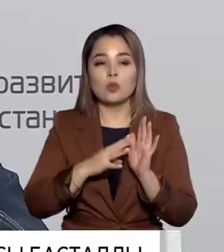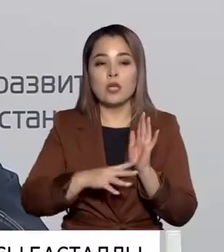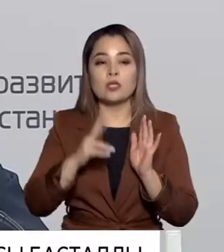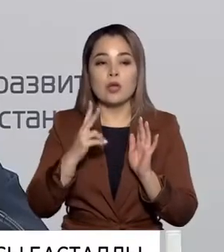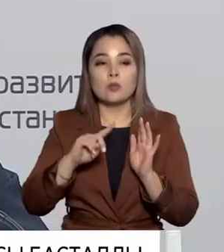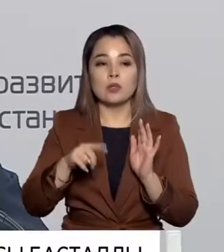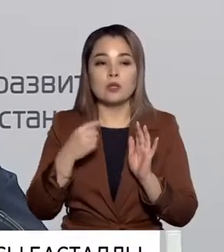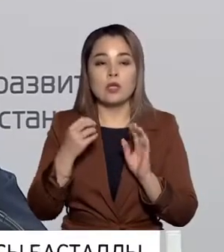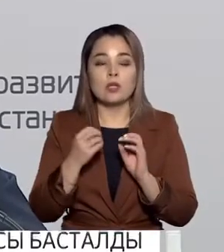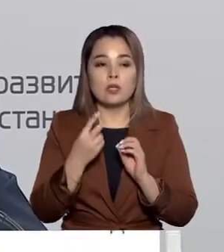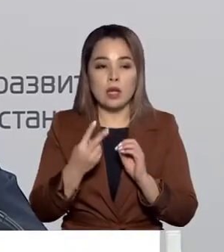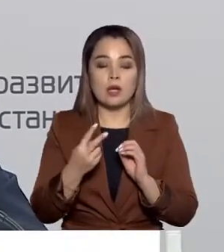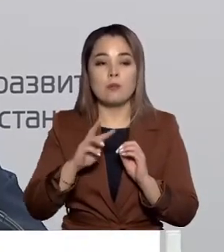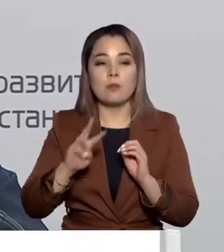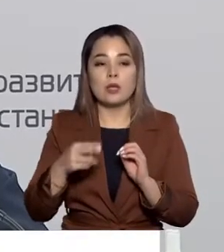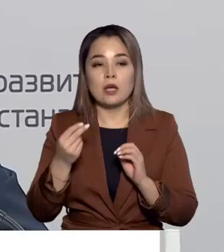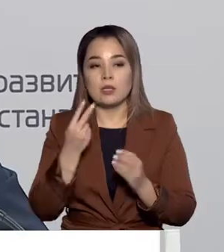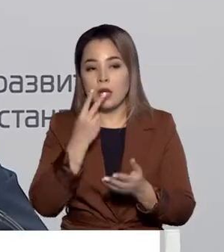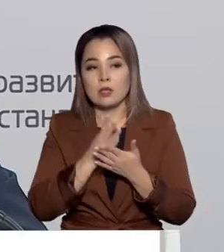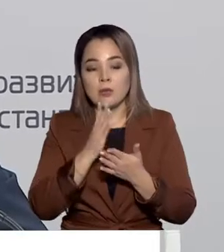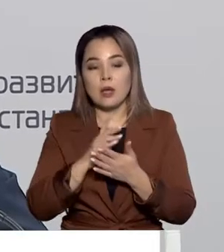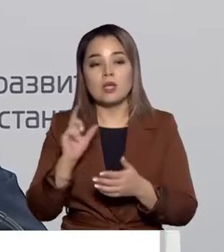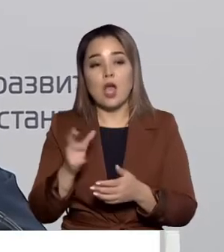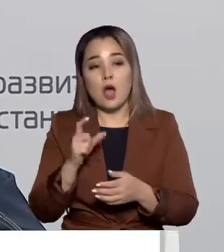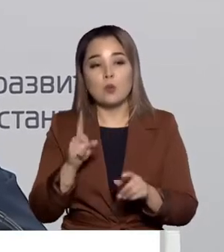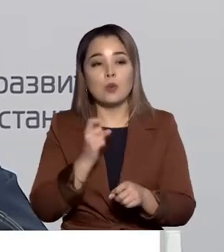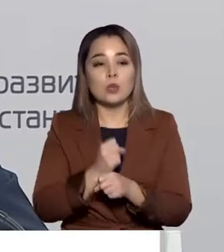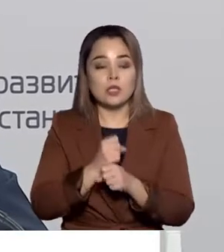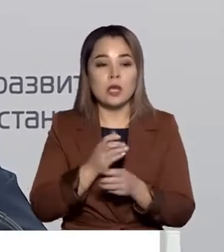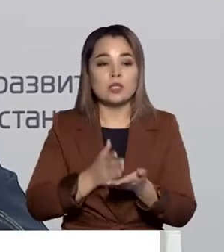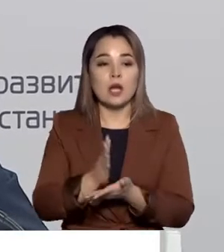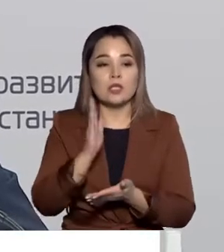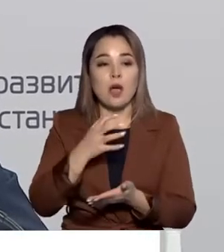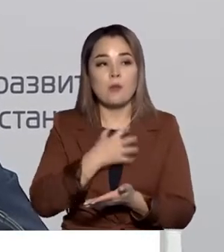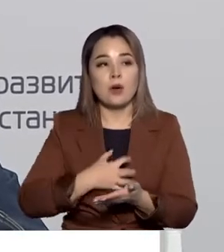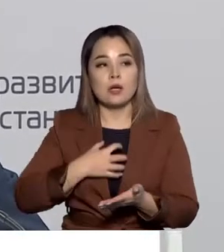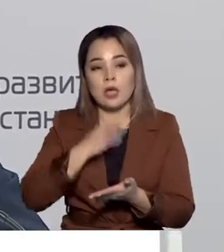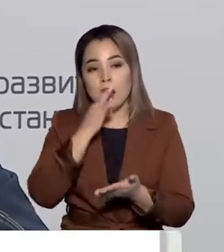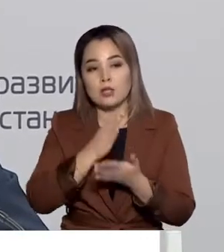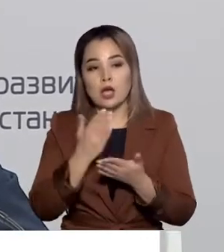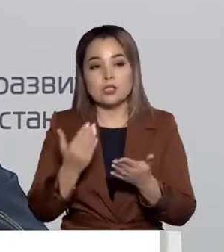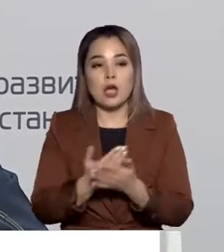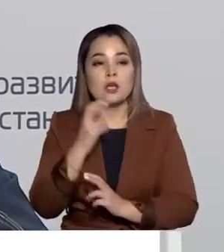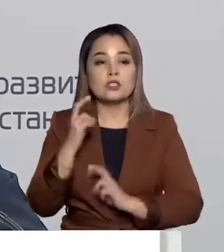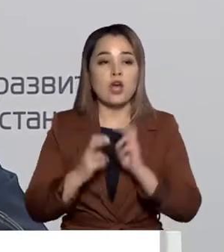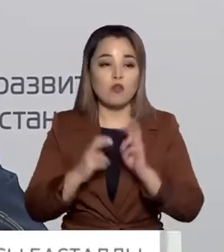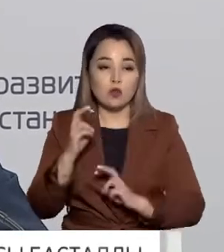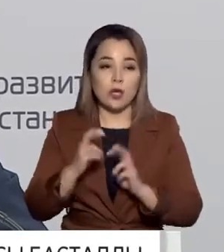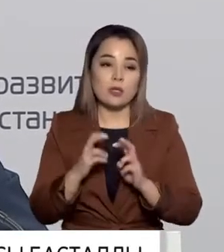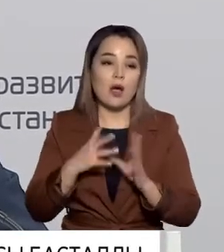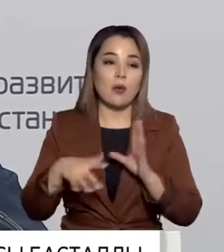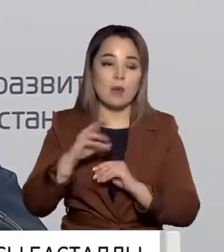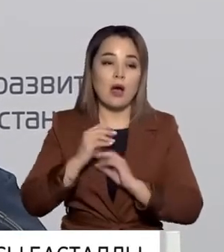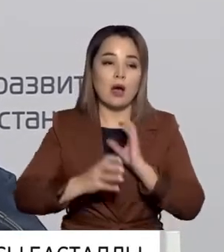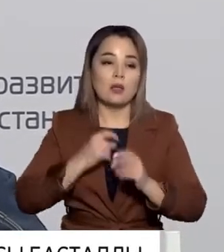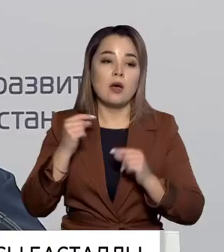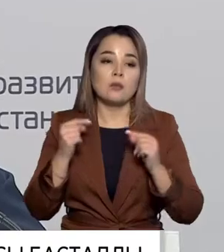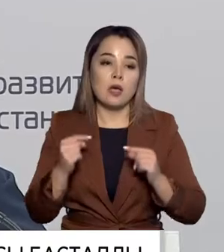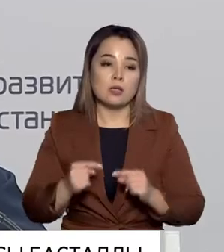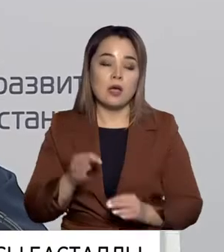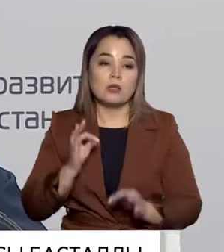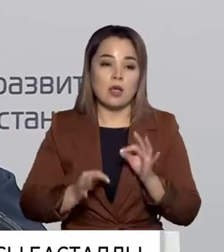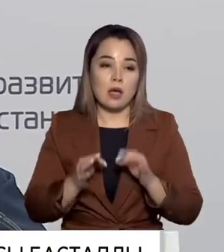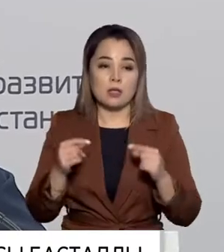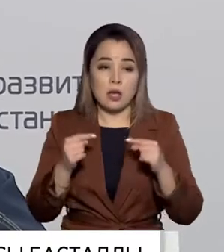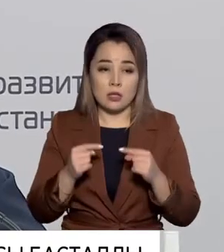теңге. Кәсіпорын Екібастұз өңірін жаңғыртуда стратегиялық маңызға ие. Жаңа зауыттың өнімі барлық әлемдік стандартқа сай. Біздің